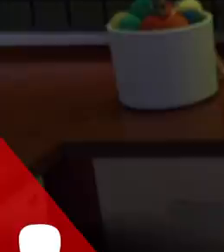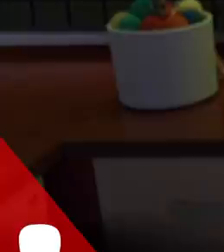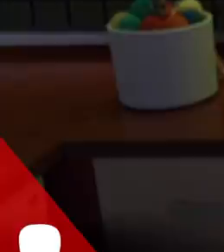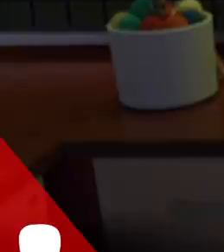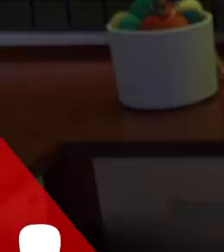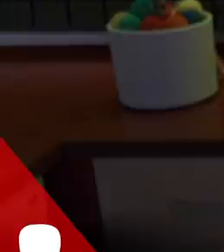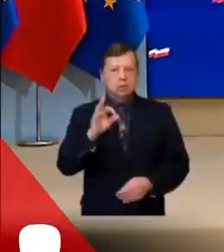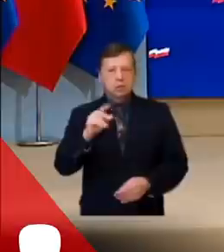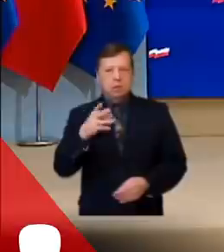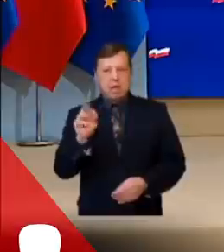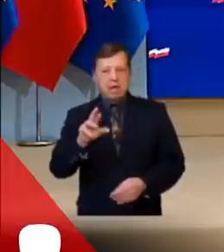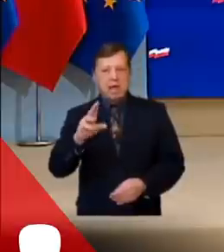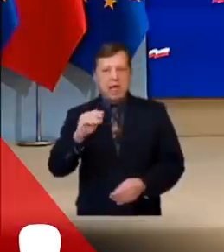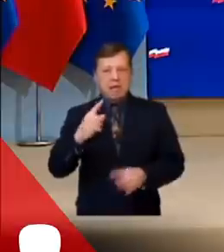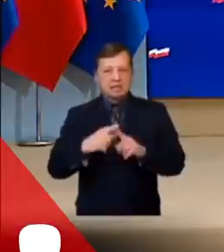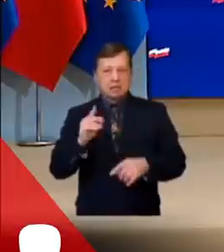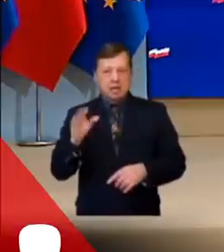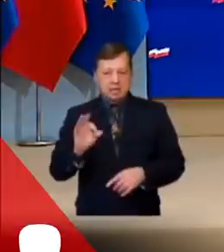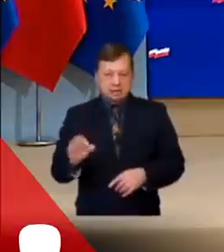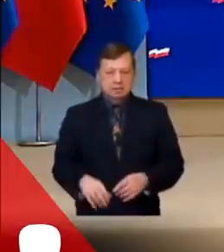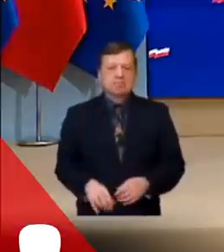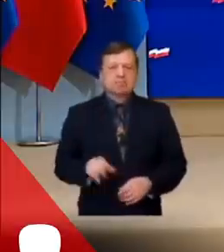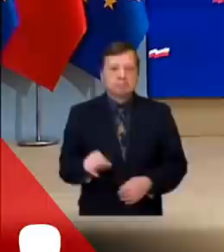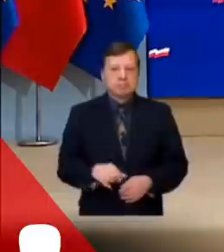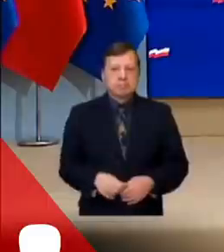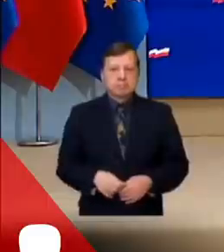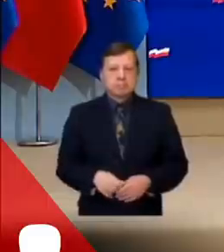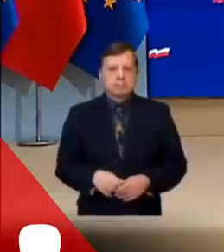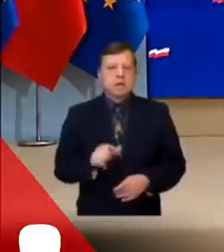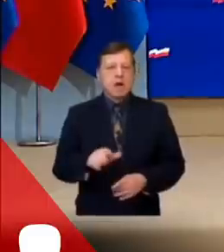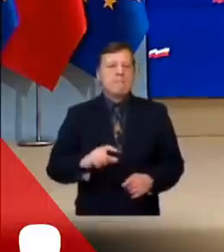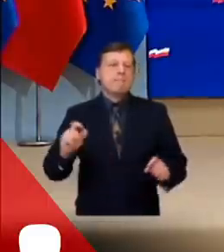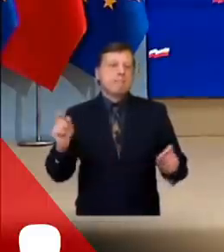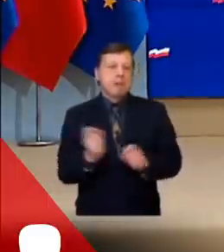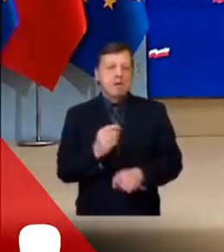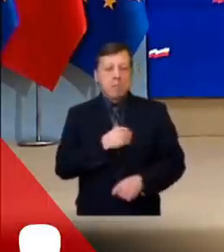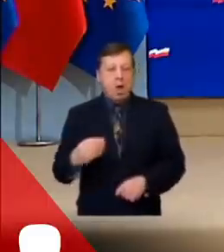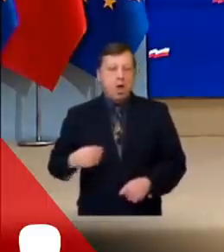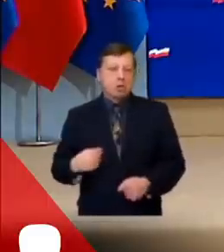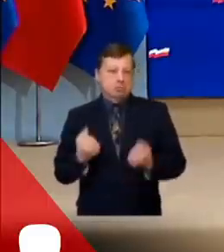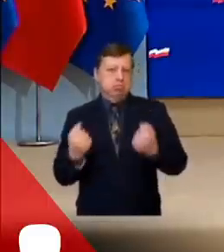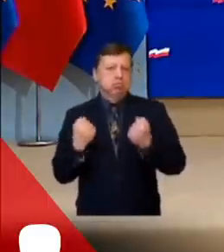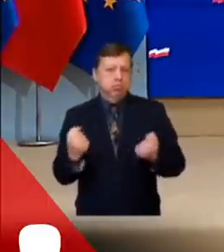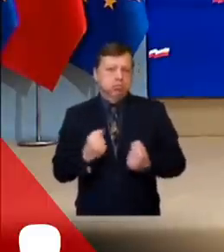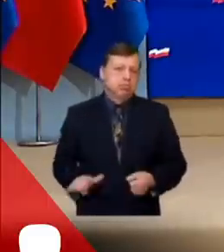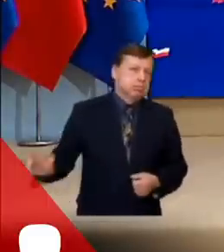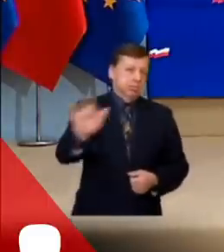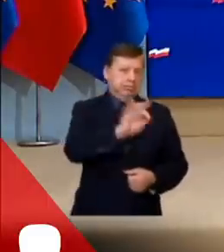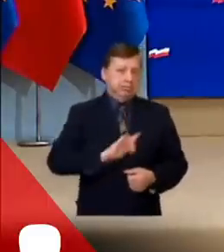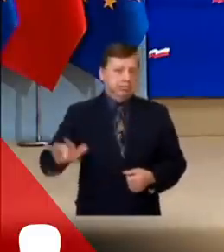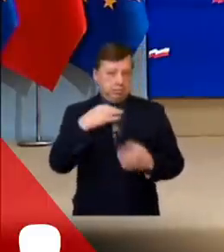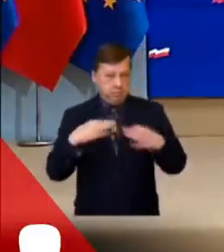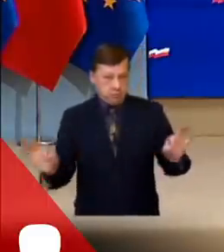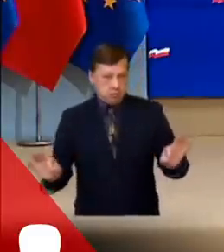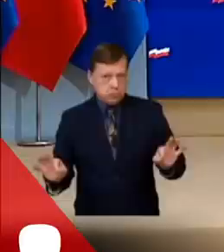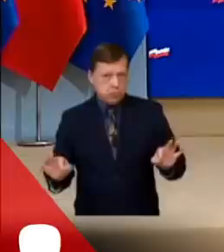zdrowiu cześć czy obecne rozporządzenie wpływa na możliwość przemieszczania się po kraju samochodami osobowymi jak wygląda i limit osób